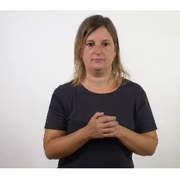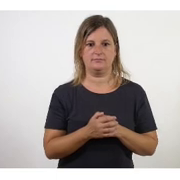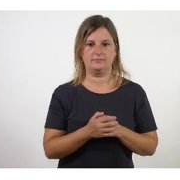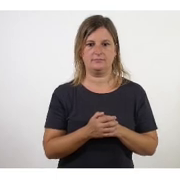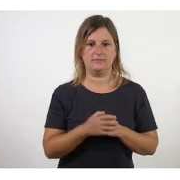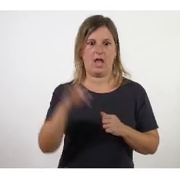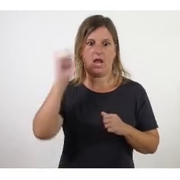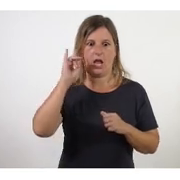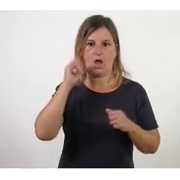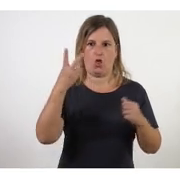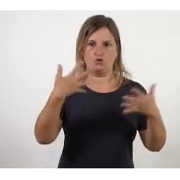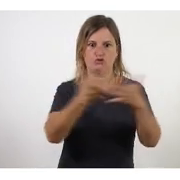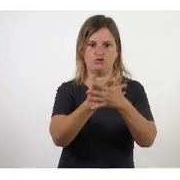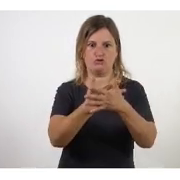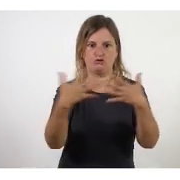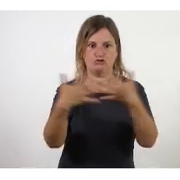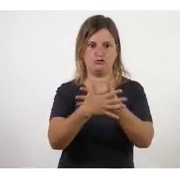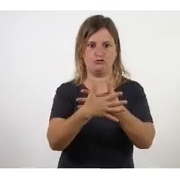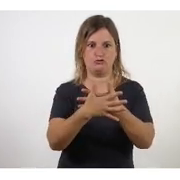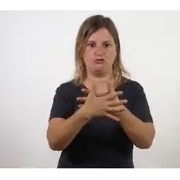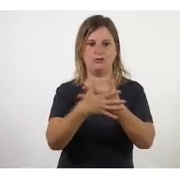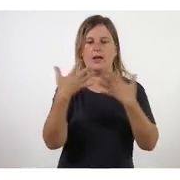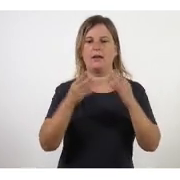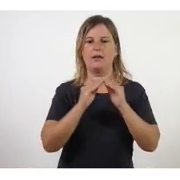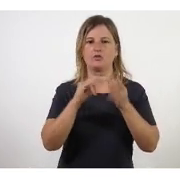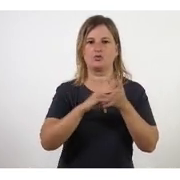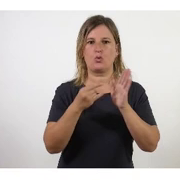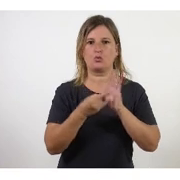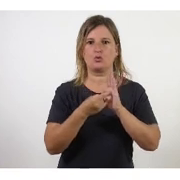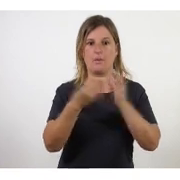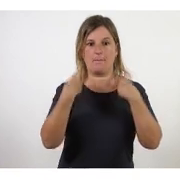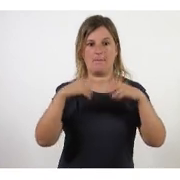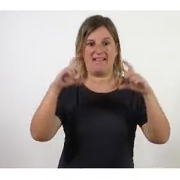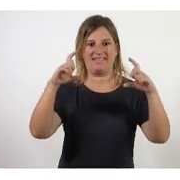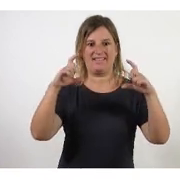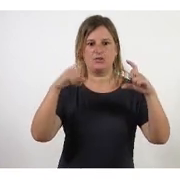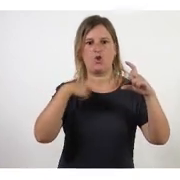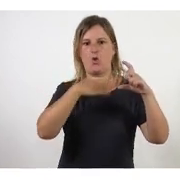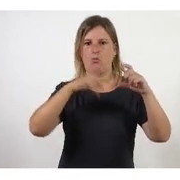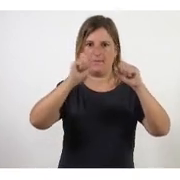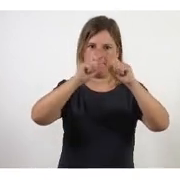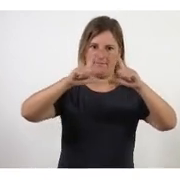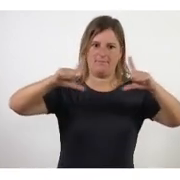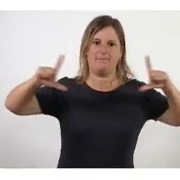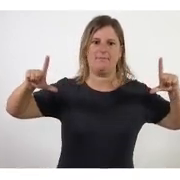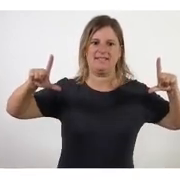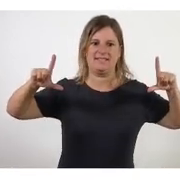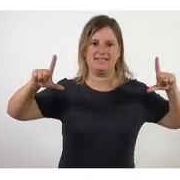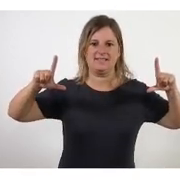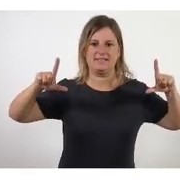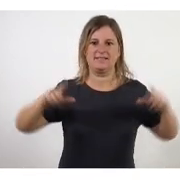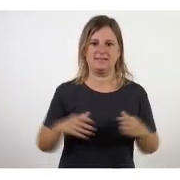ara m'he quedat amb. Ara se sent tot mesclat, anem a arreglar-ho. Primer de tot, aquest clip el que voldré fer és que tapi tota l'escena, que estigui